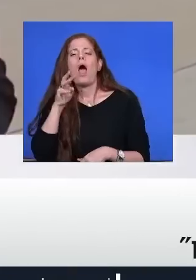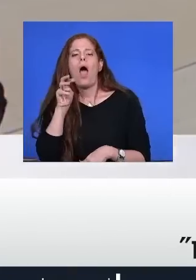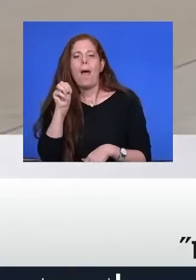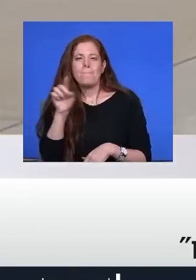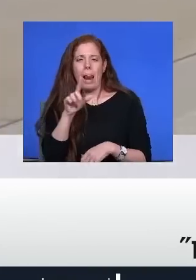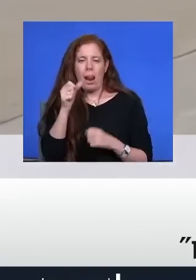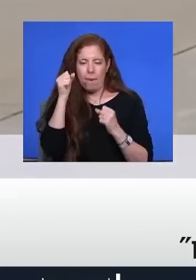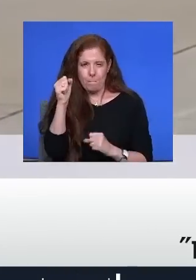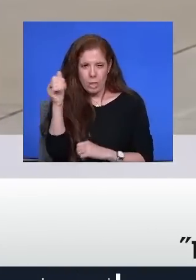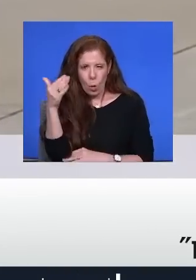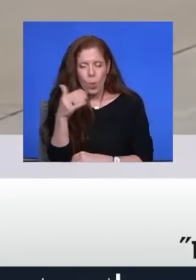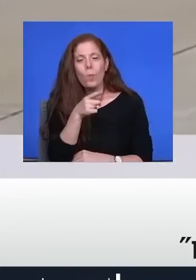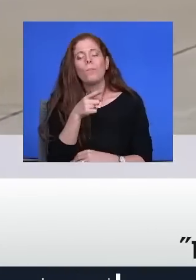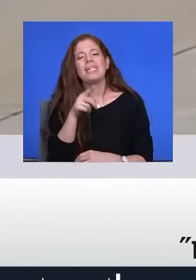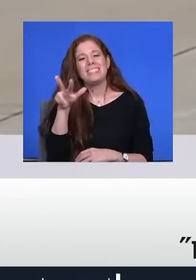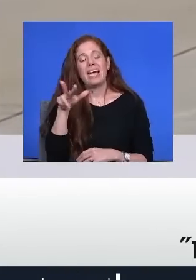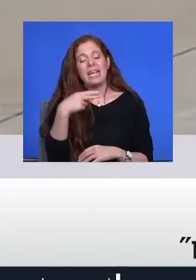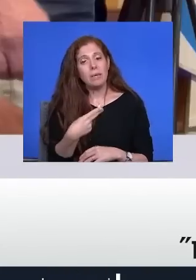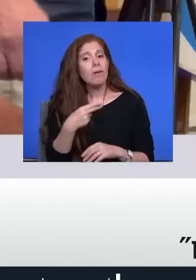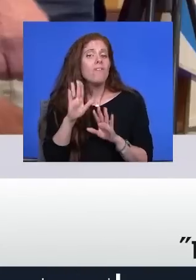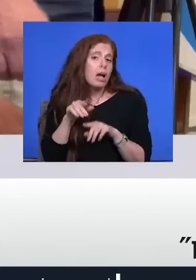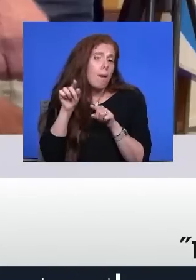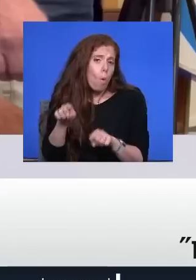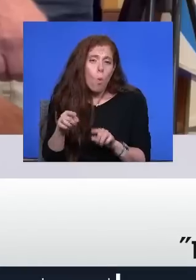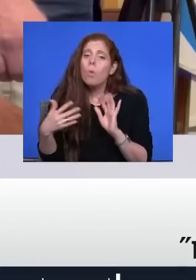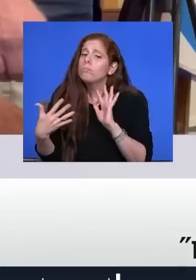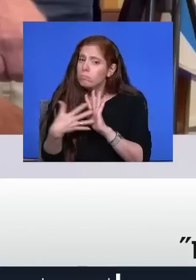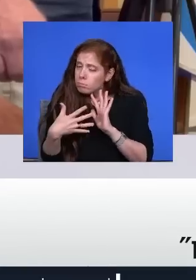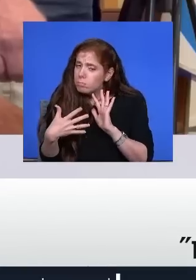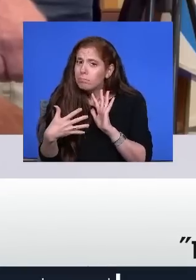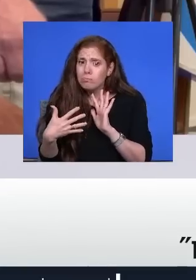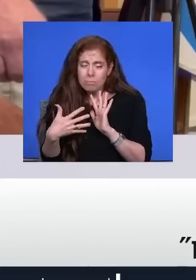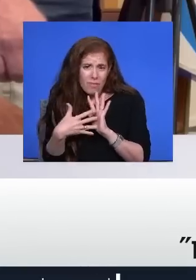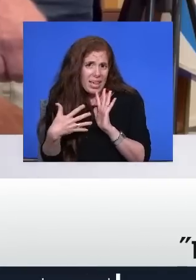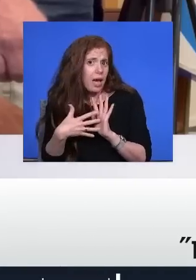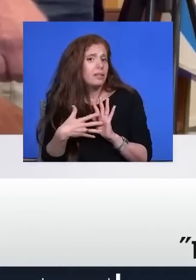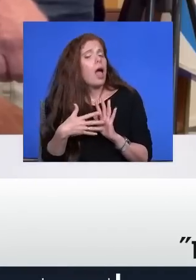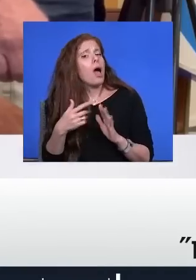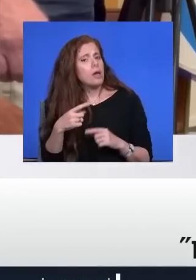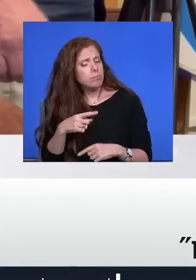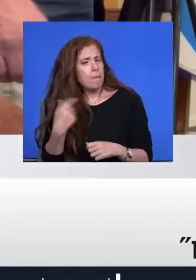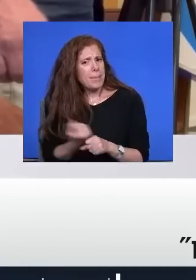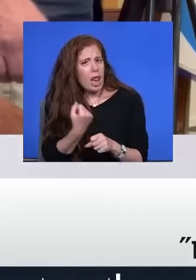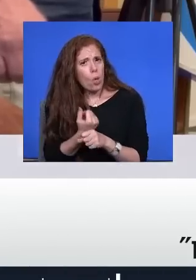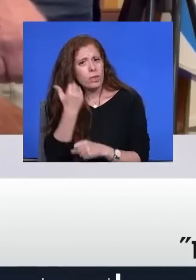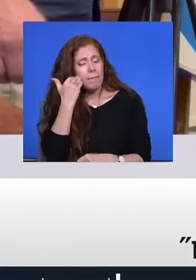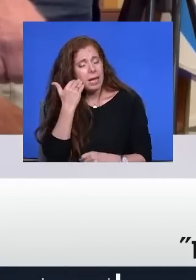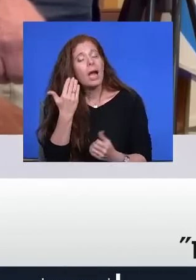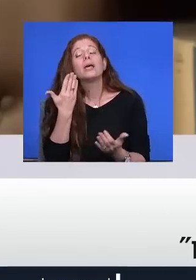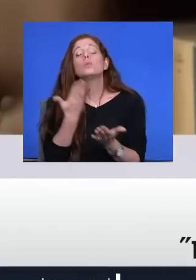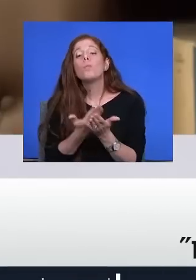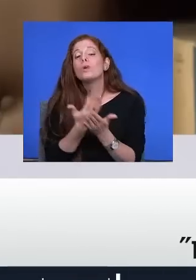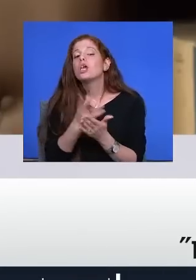היום לראיון בלעדי. וגם הוא, האמת, משמיע ביקורת מרומזת על דברי האמריקנים ועל הפעילות האמריקנית. מודה שיש פה